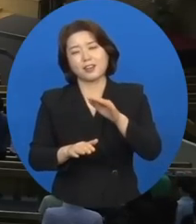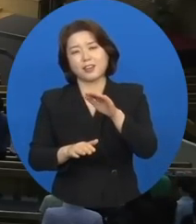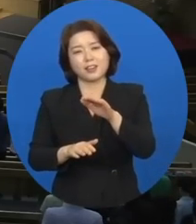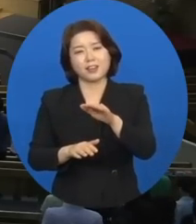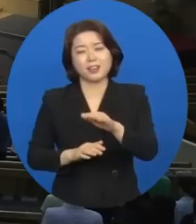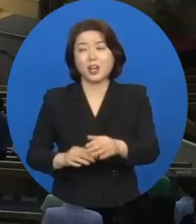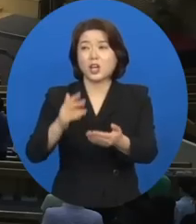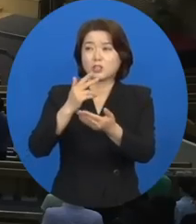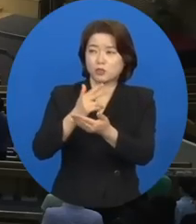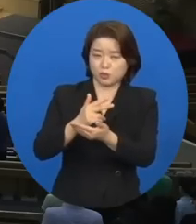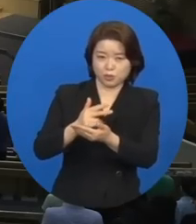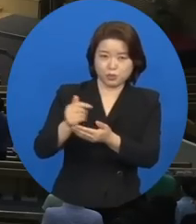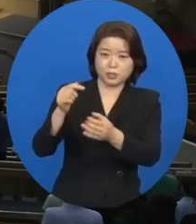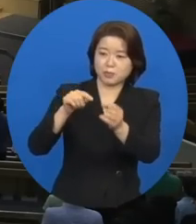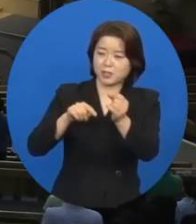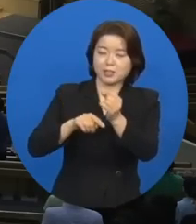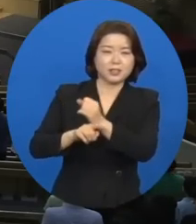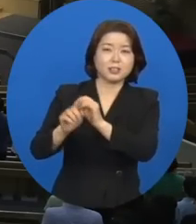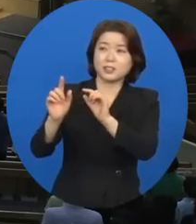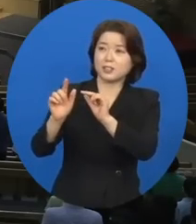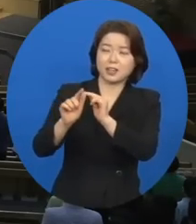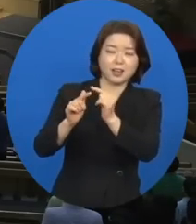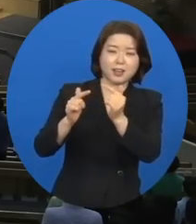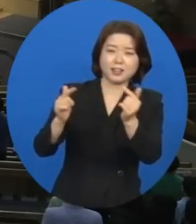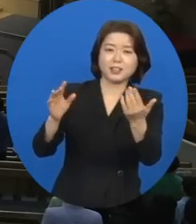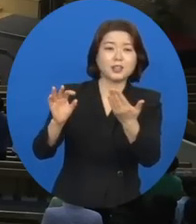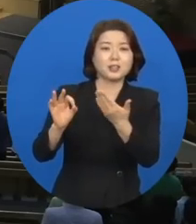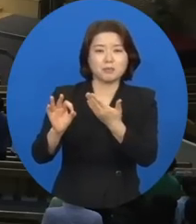나아갑니다. 주님 뜻이